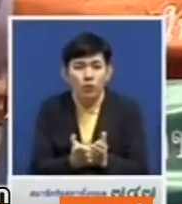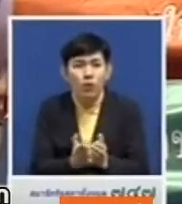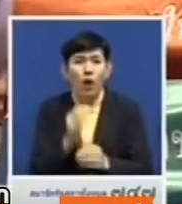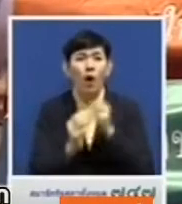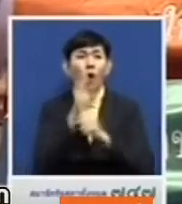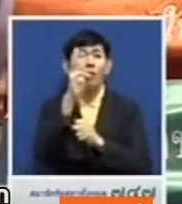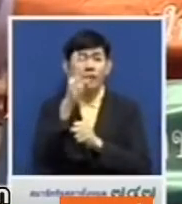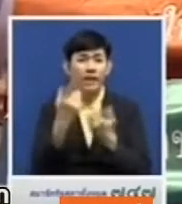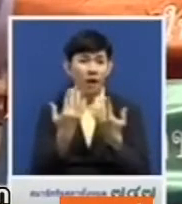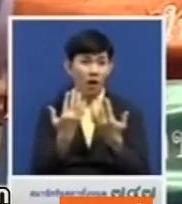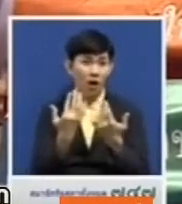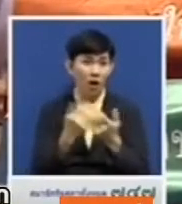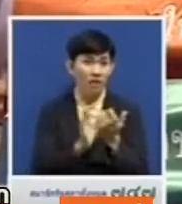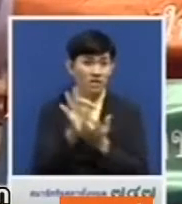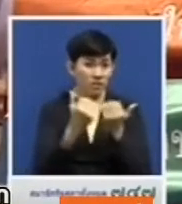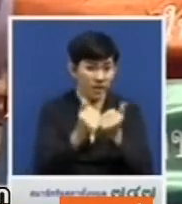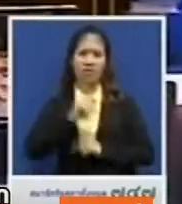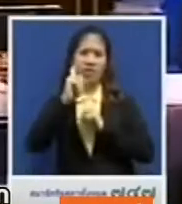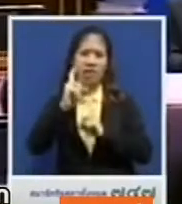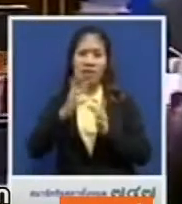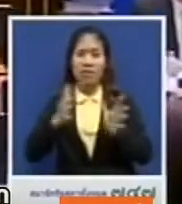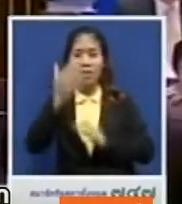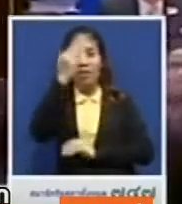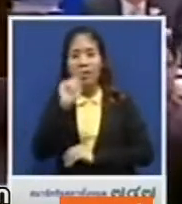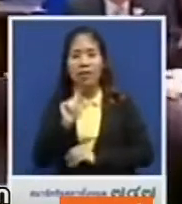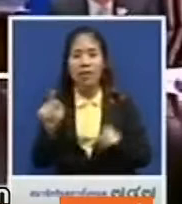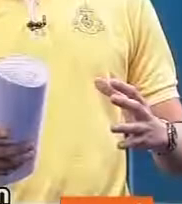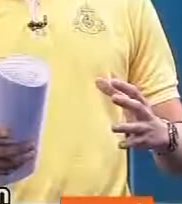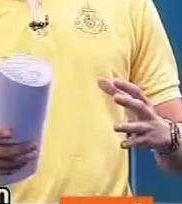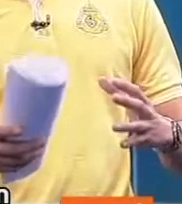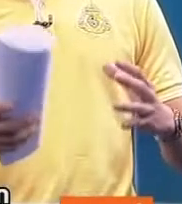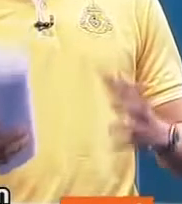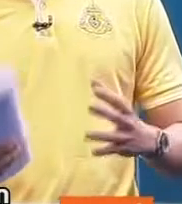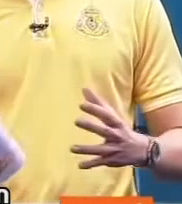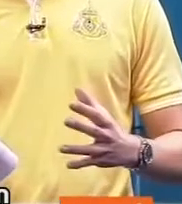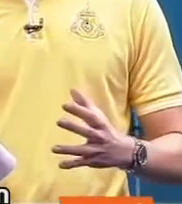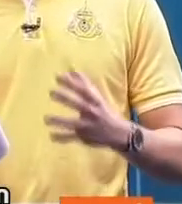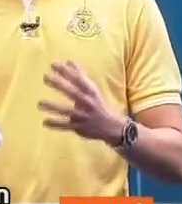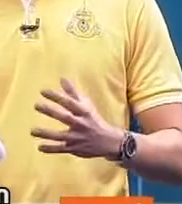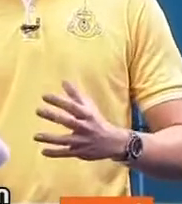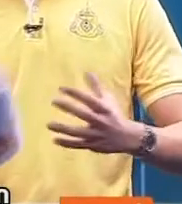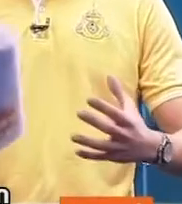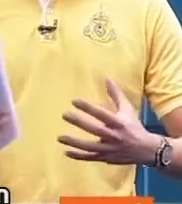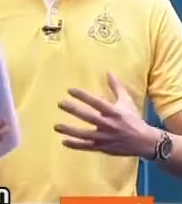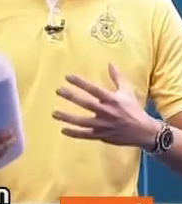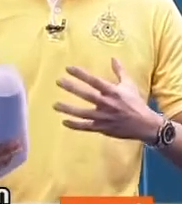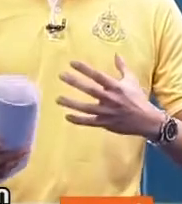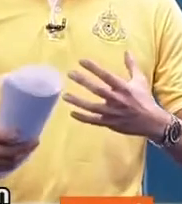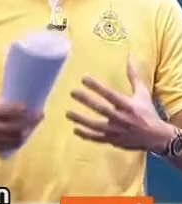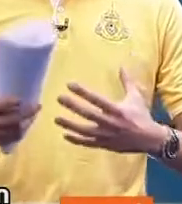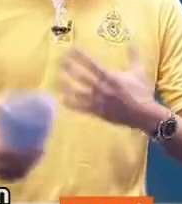จตมองว่าท่าทีการควบคุมอารมณ์การอยู่ในเวทีนี้เป็นครั้งแรกของท่านนายกที่มี